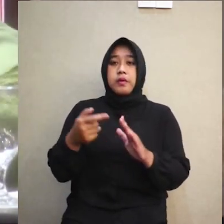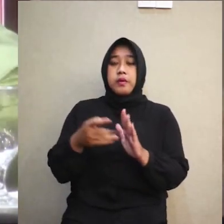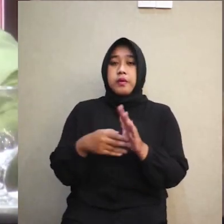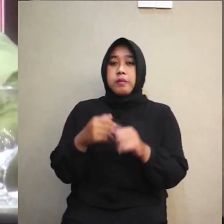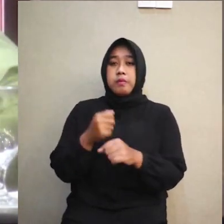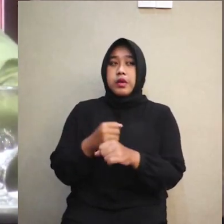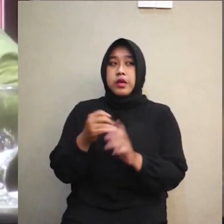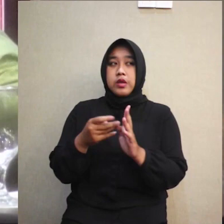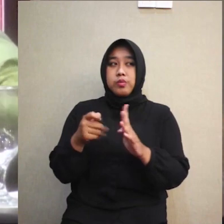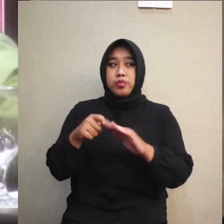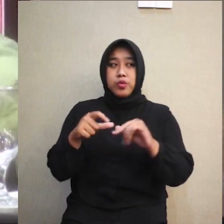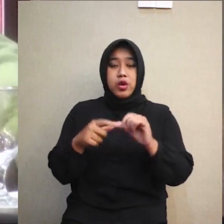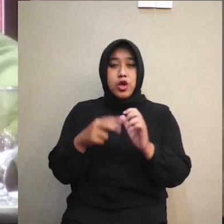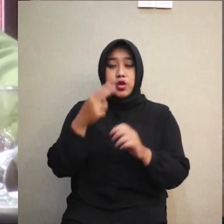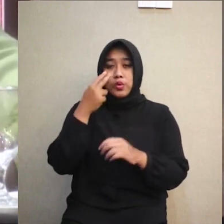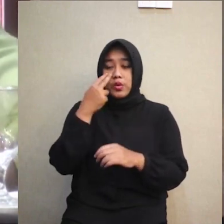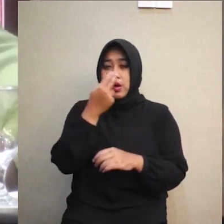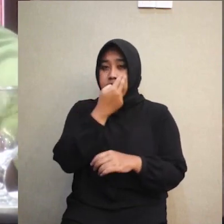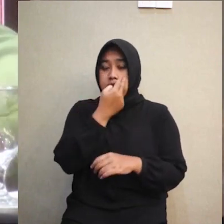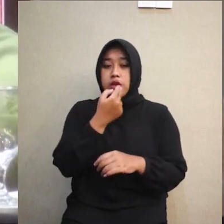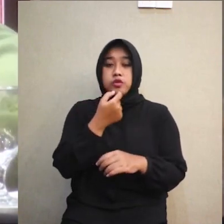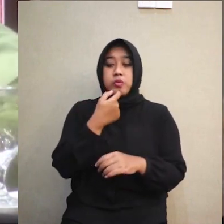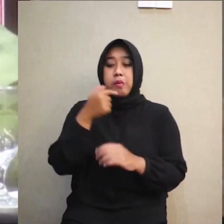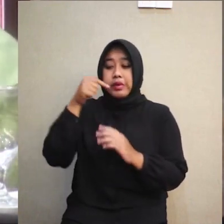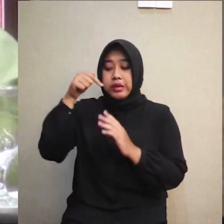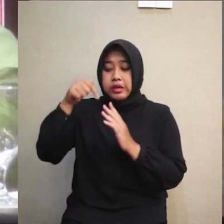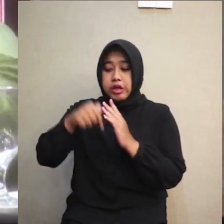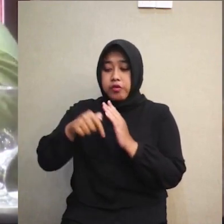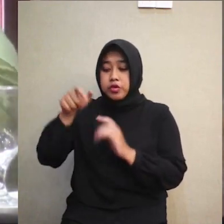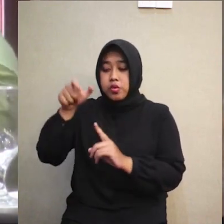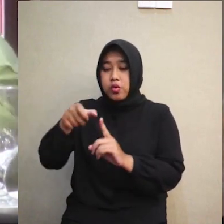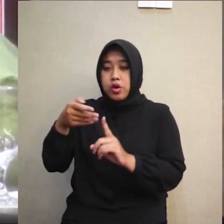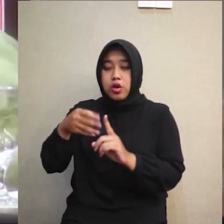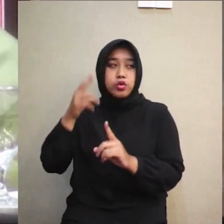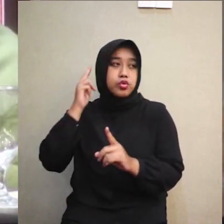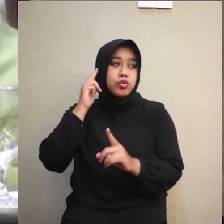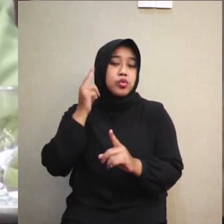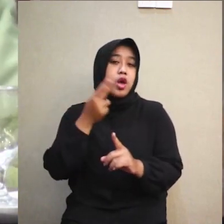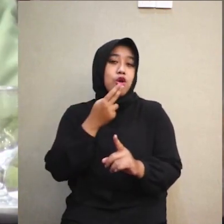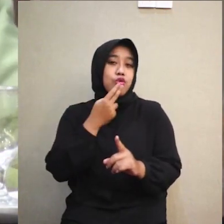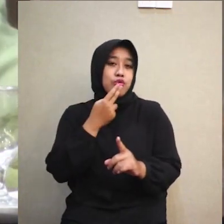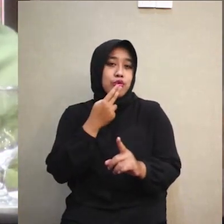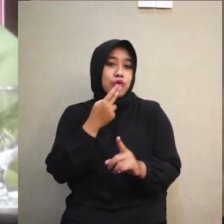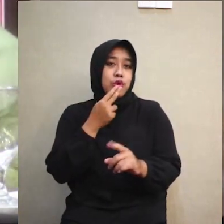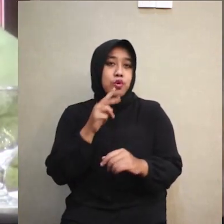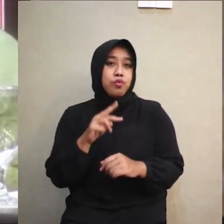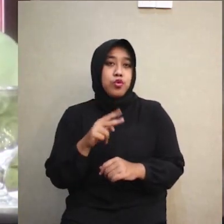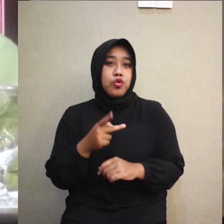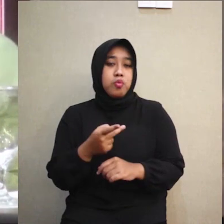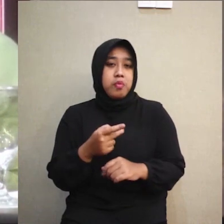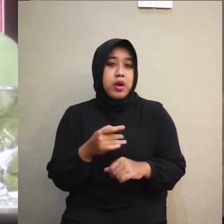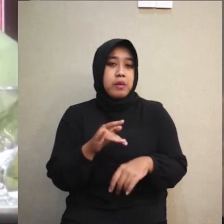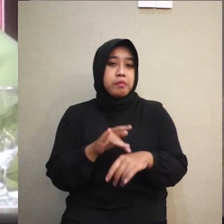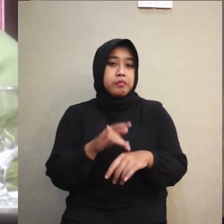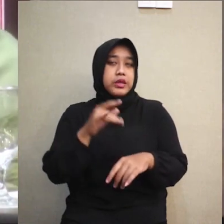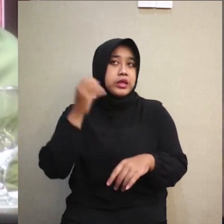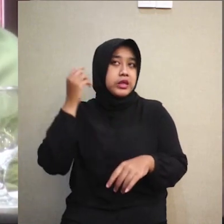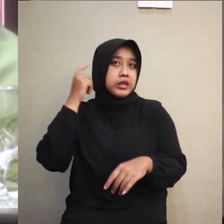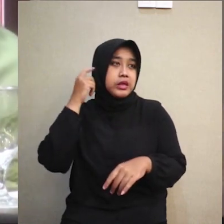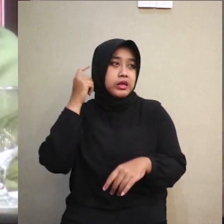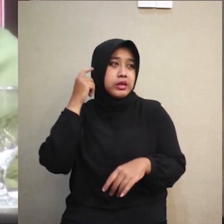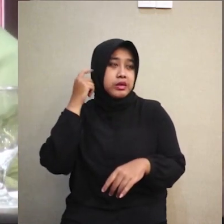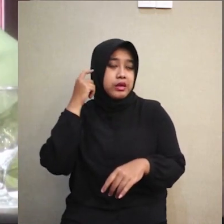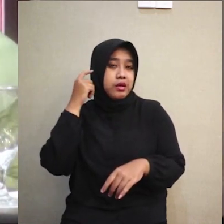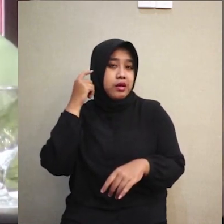tuna netra mengidentifikasi orang kemudian tunarungu yang mengubah kepekaan Telinganya